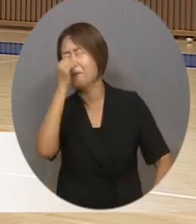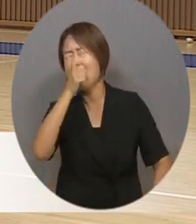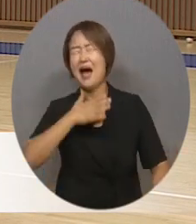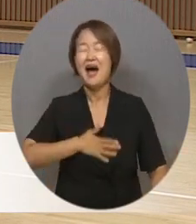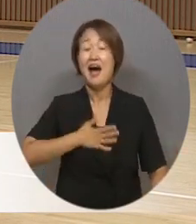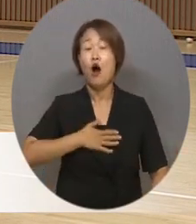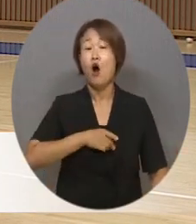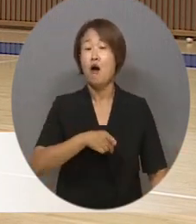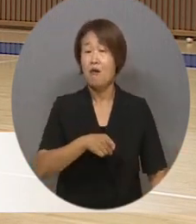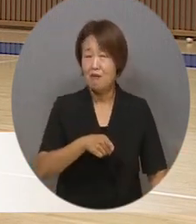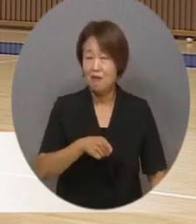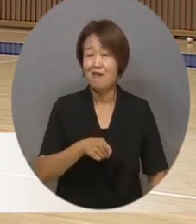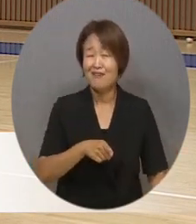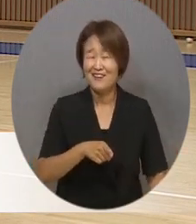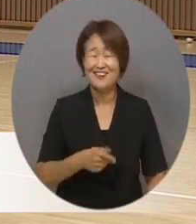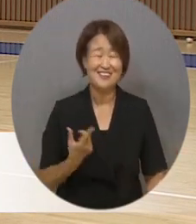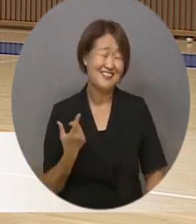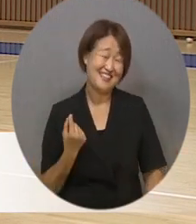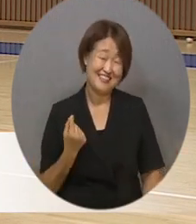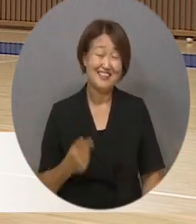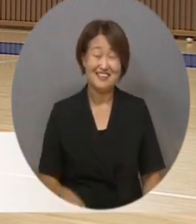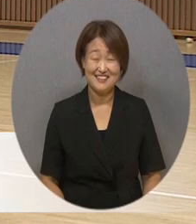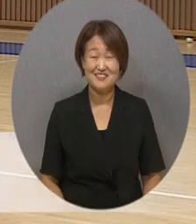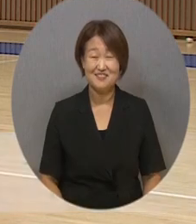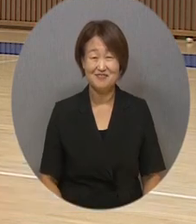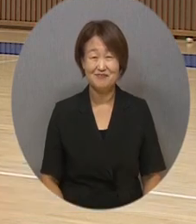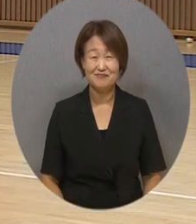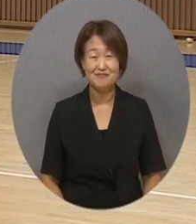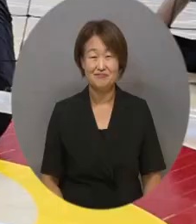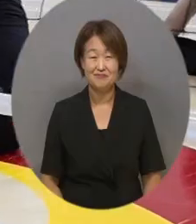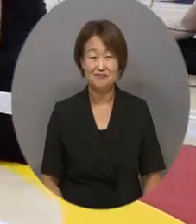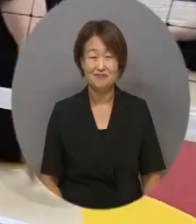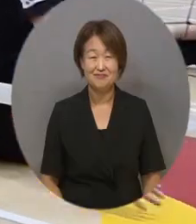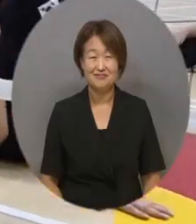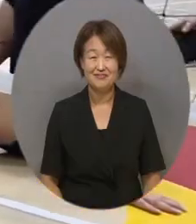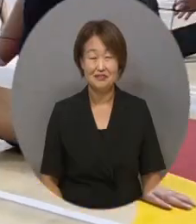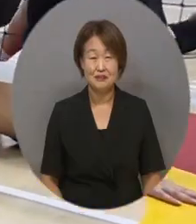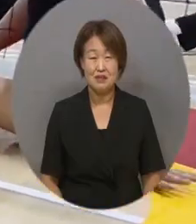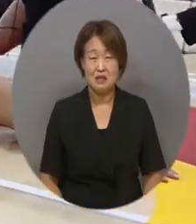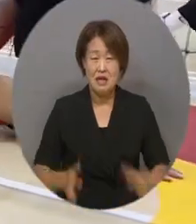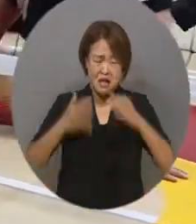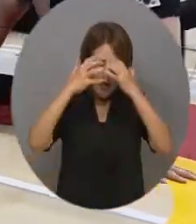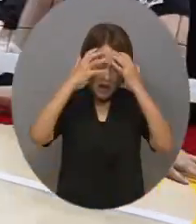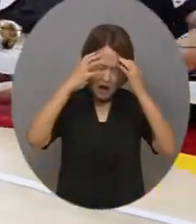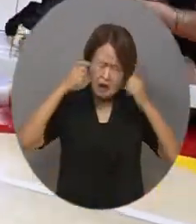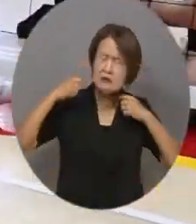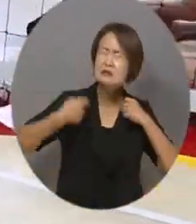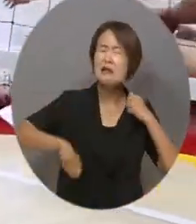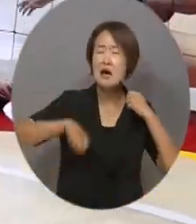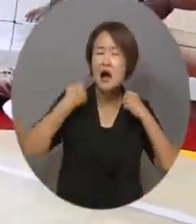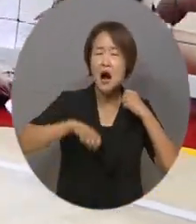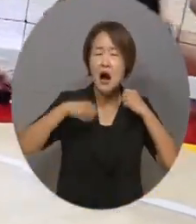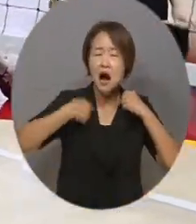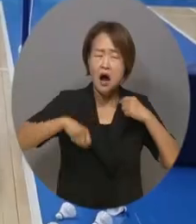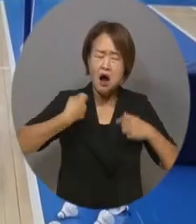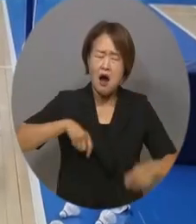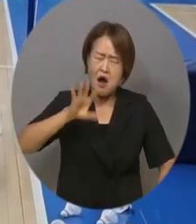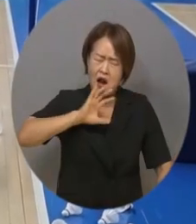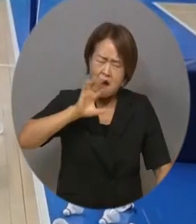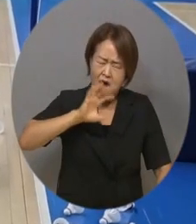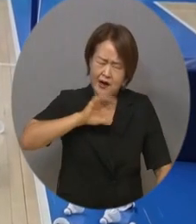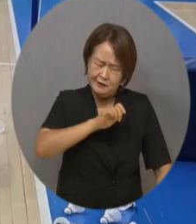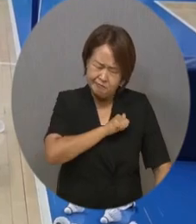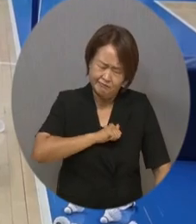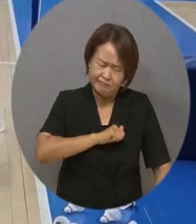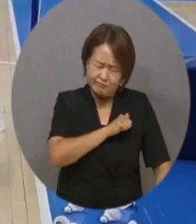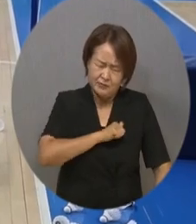이제 알게 되는 과정이 됐습니다. 무더위 속에서 이어지는 고된 훈련을 묵묵히